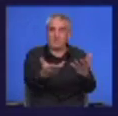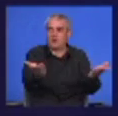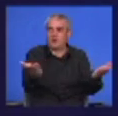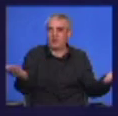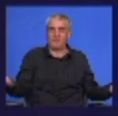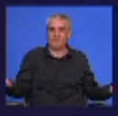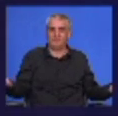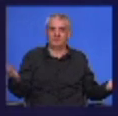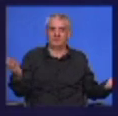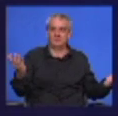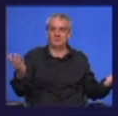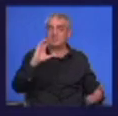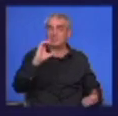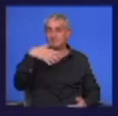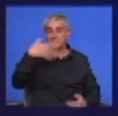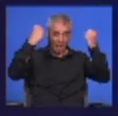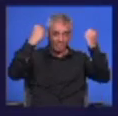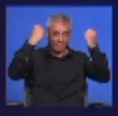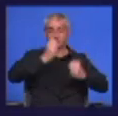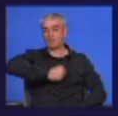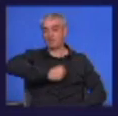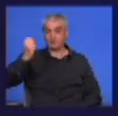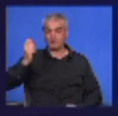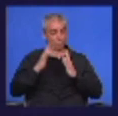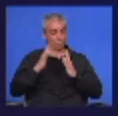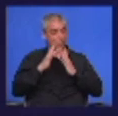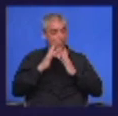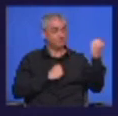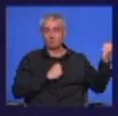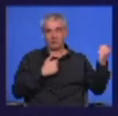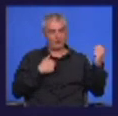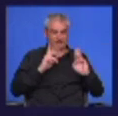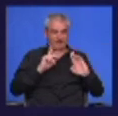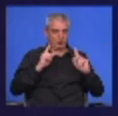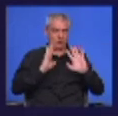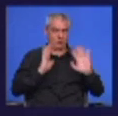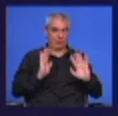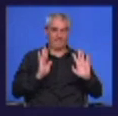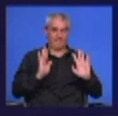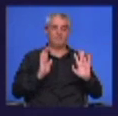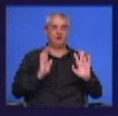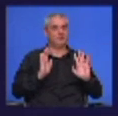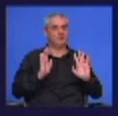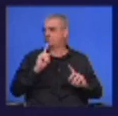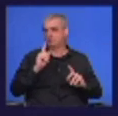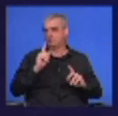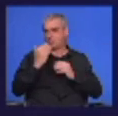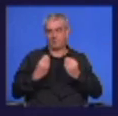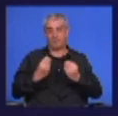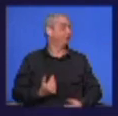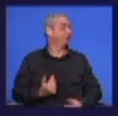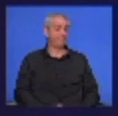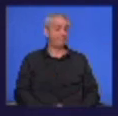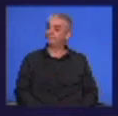אם תהיה הפגנה של הימין מול ההפגנה של השמאל, אני מקווה שזה לא יקרה. זה לא ייגמר טוב. לא ייגמר טוב.